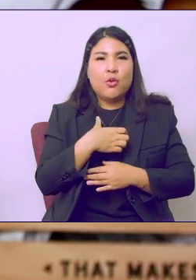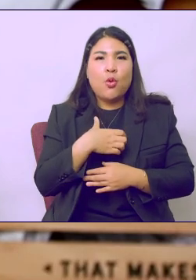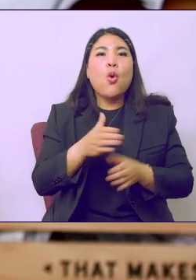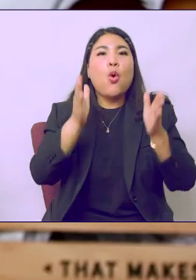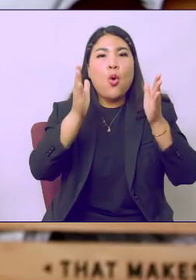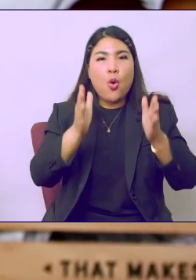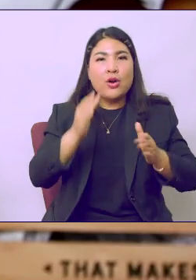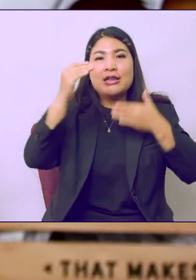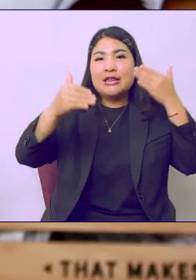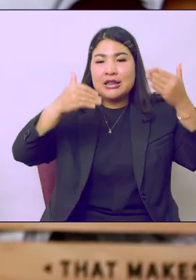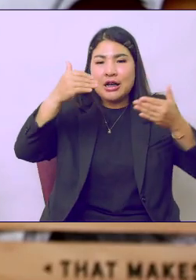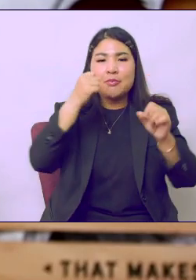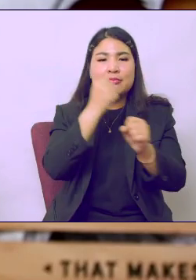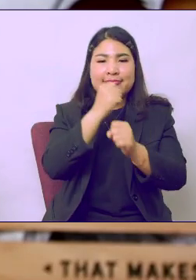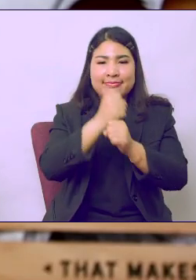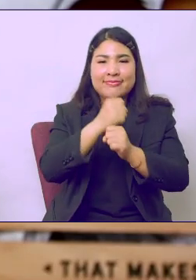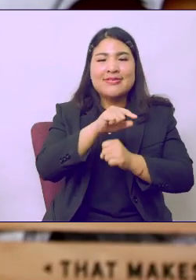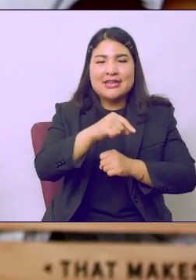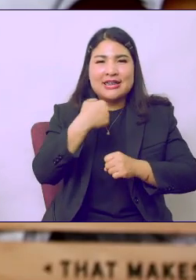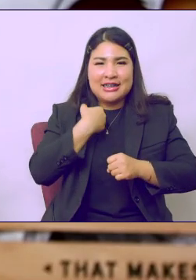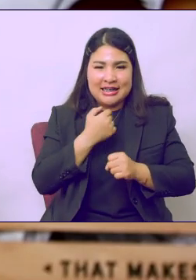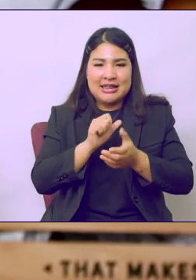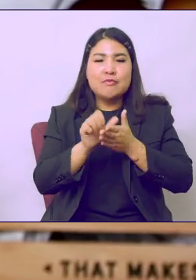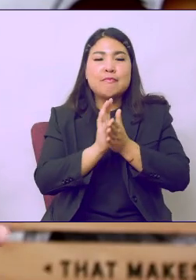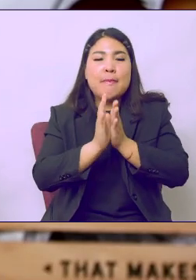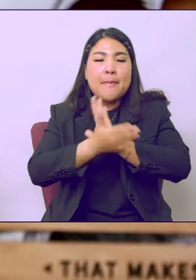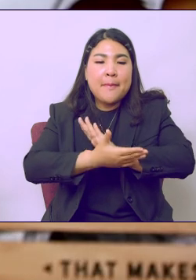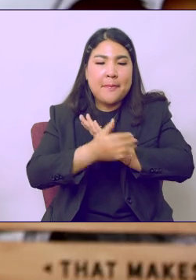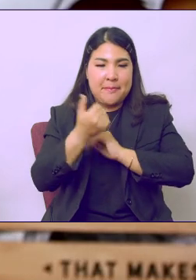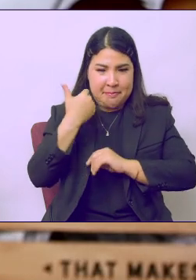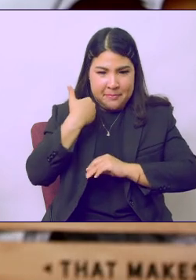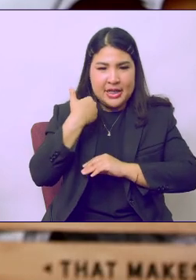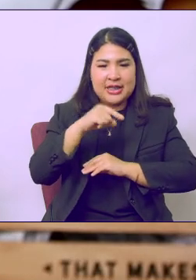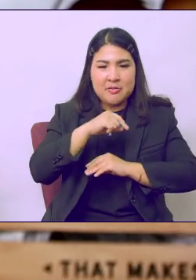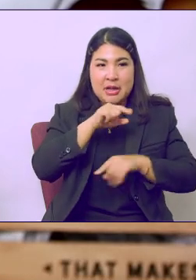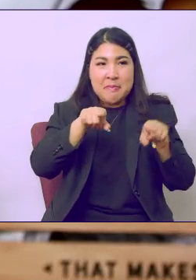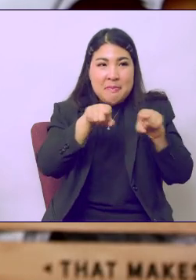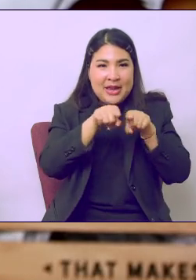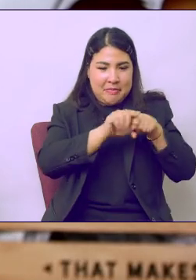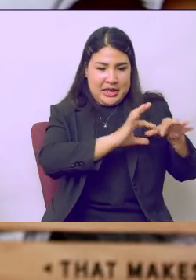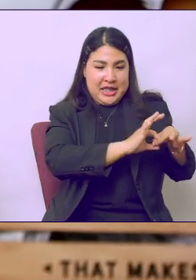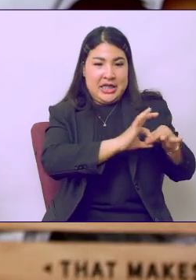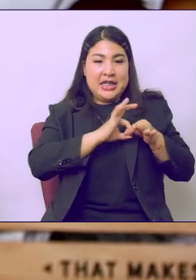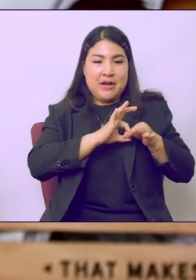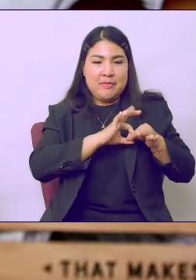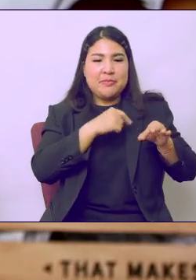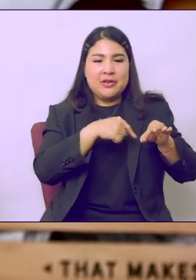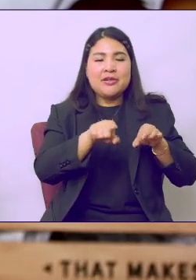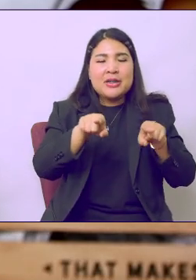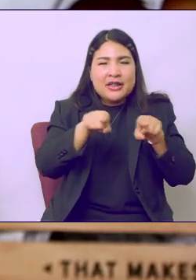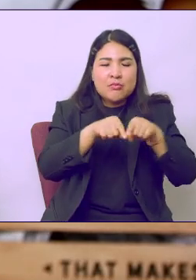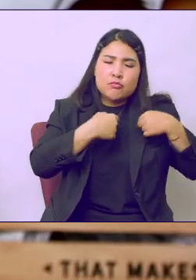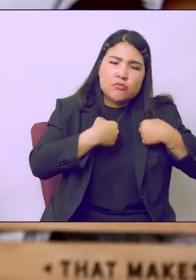ที่ทำกิจกรรมเนี้ยนะครับกับน้องๆเนี่ยนะครับจะเปลี่ยนไปด้วยนะครับจะเชื่อมต่อกันนะครับจะมีความเห็น